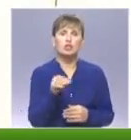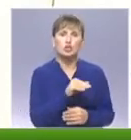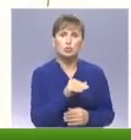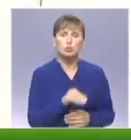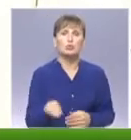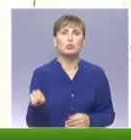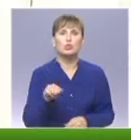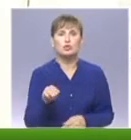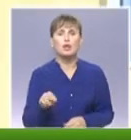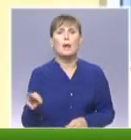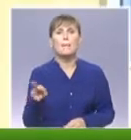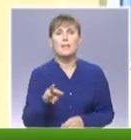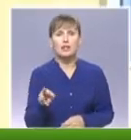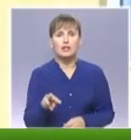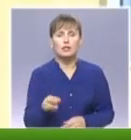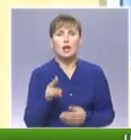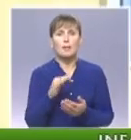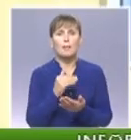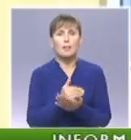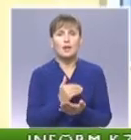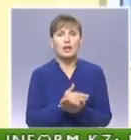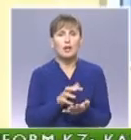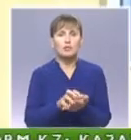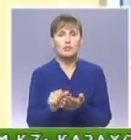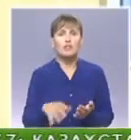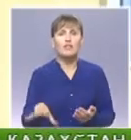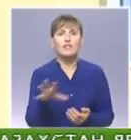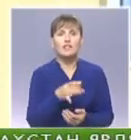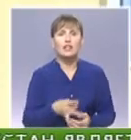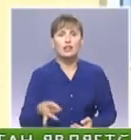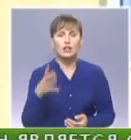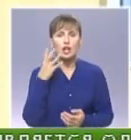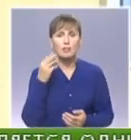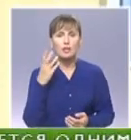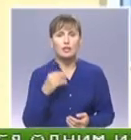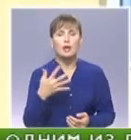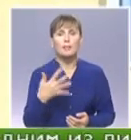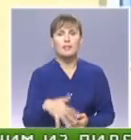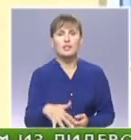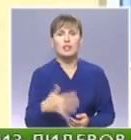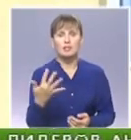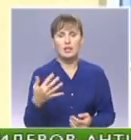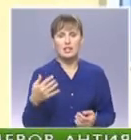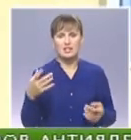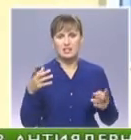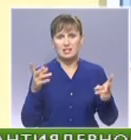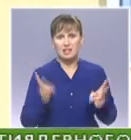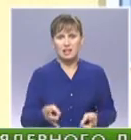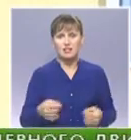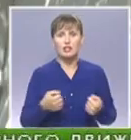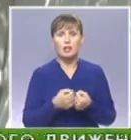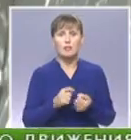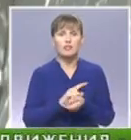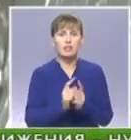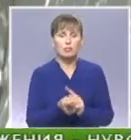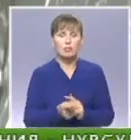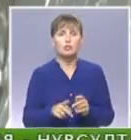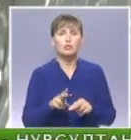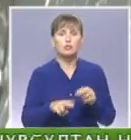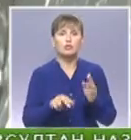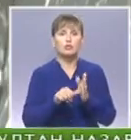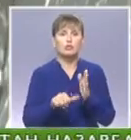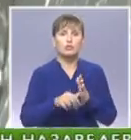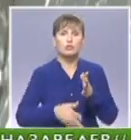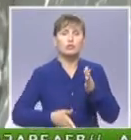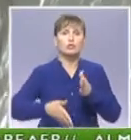Турсибский, и Медеевский. По программе сносу во всех районах Алматы подлежат 55 аварийных домов. Взамен строится 61 высотка